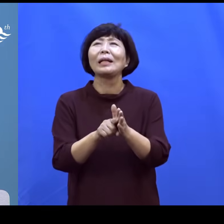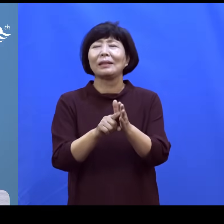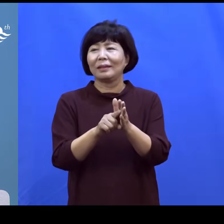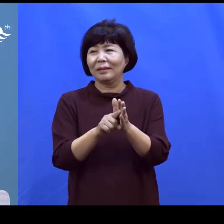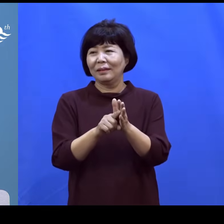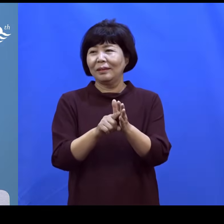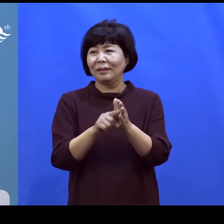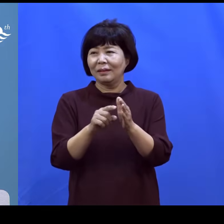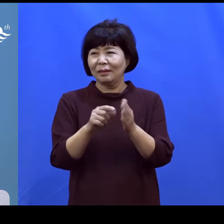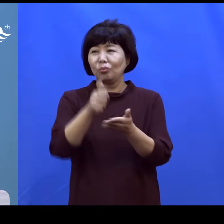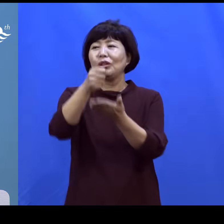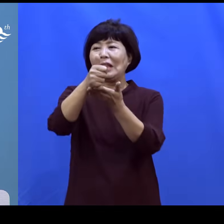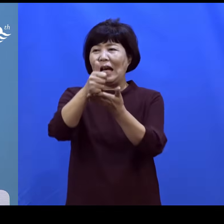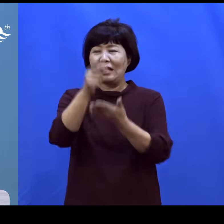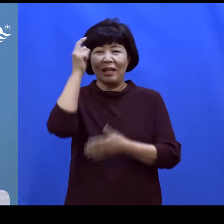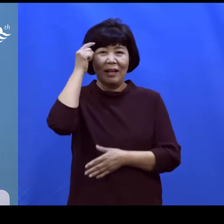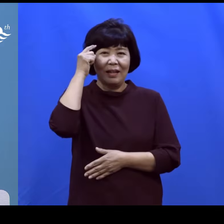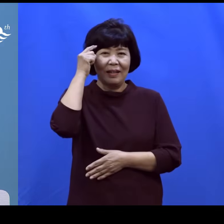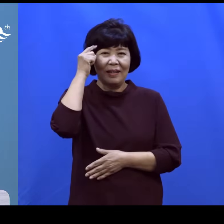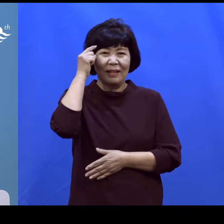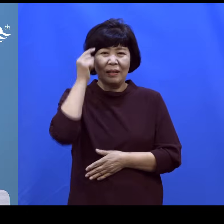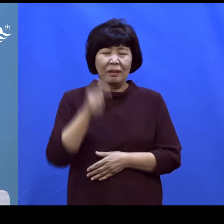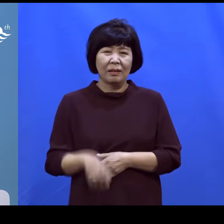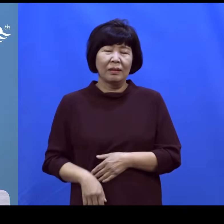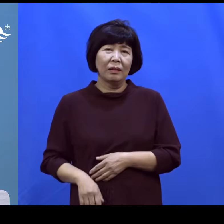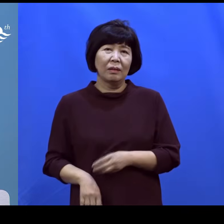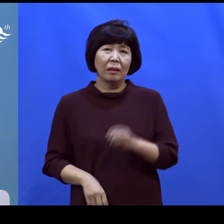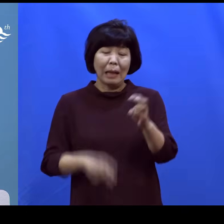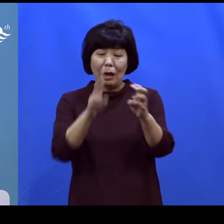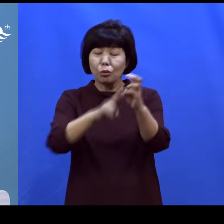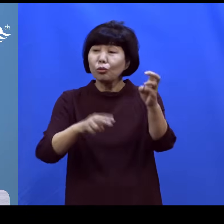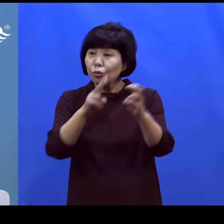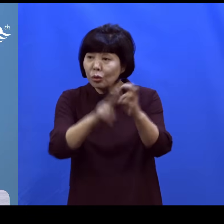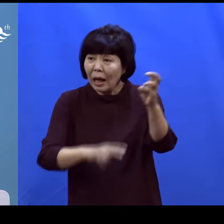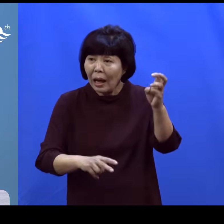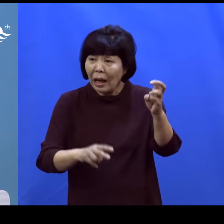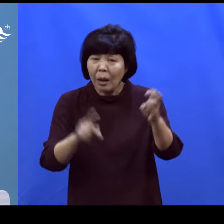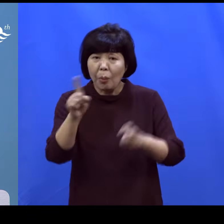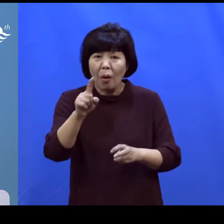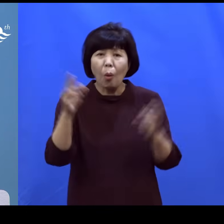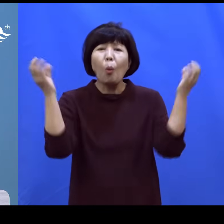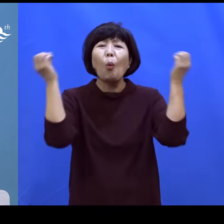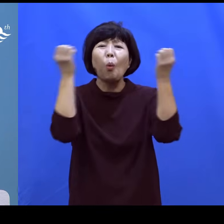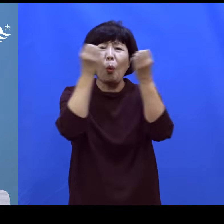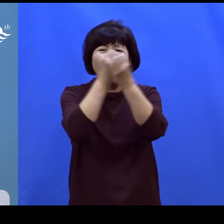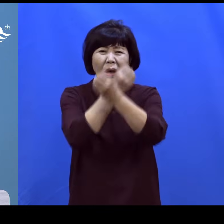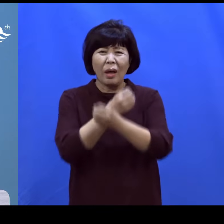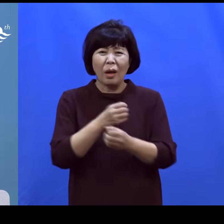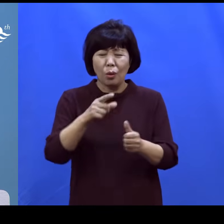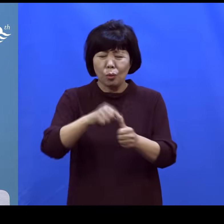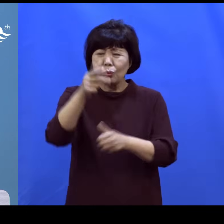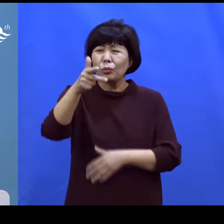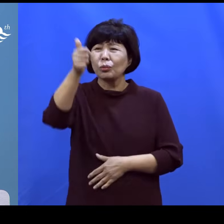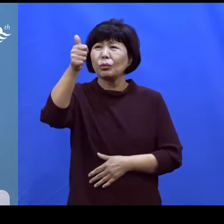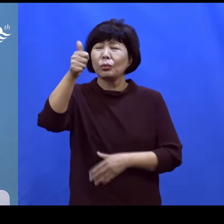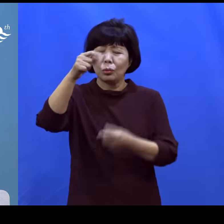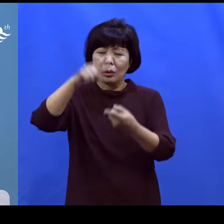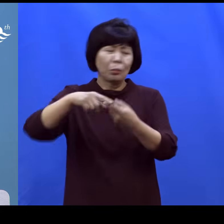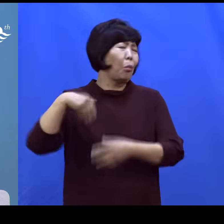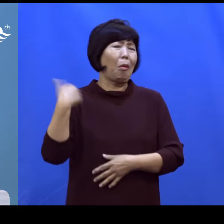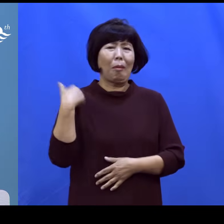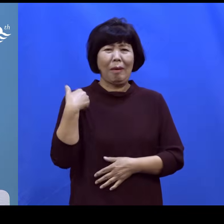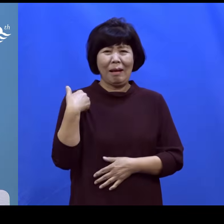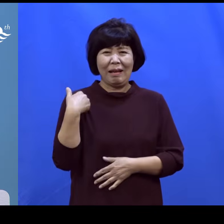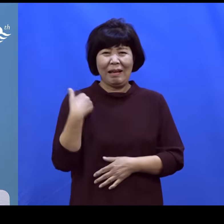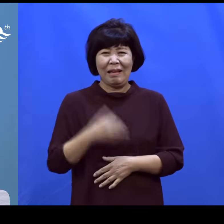가룟유다도 예수님을 배반하는 데는 예수를 오해한 거죠. 그가 메시아로 하늘의 그 구원자로 오신 것을